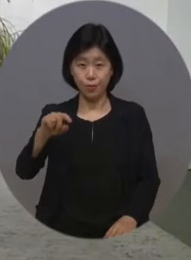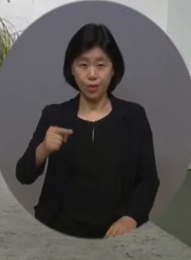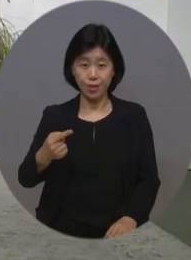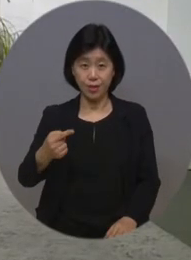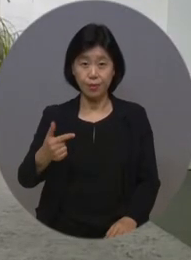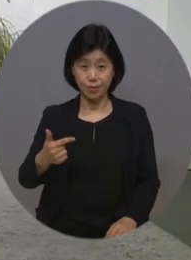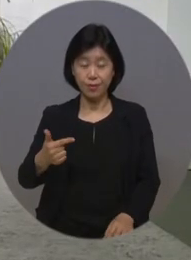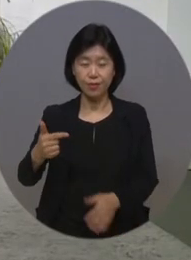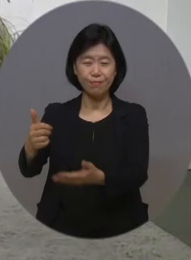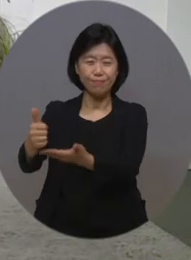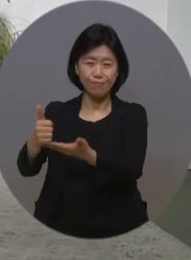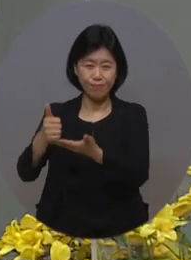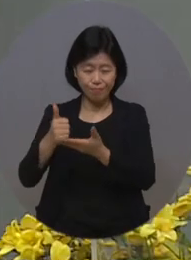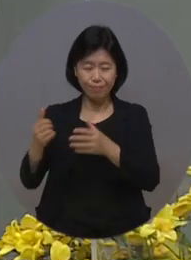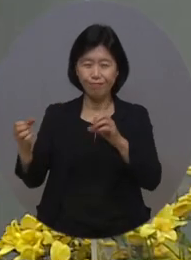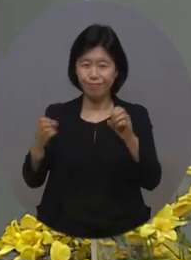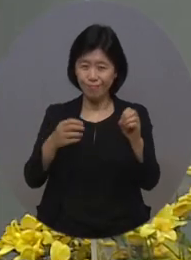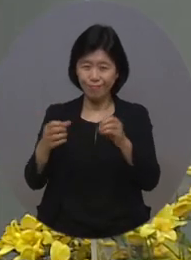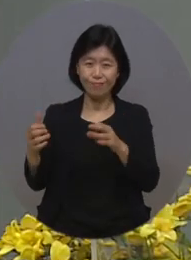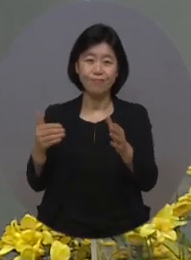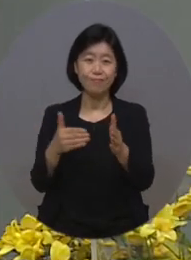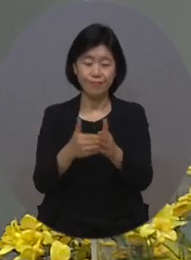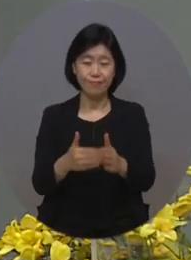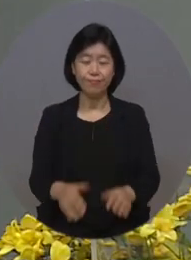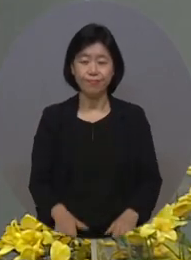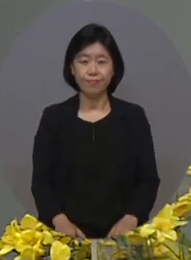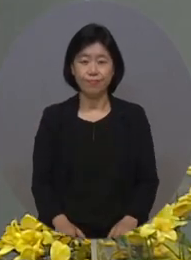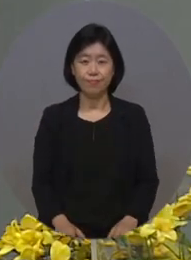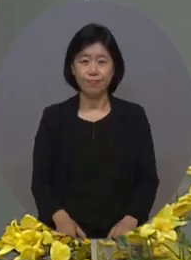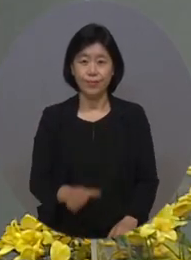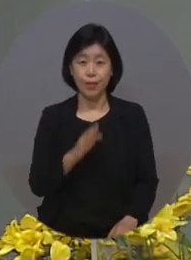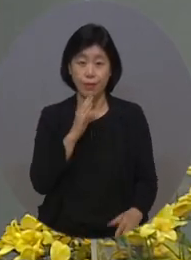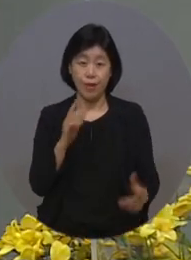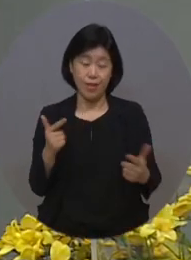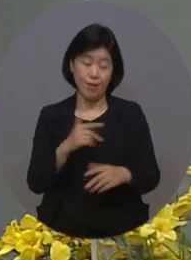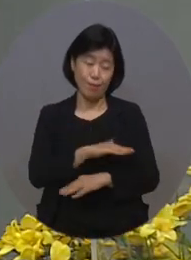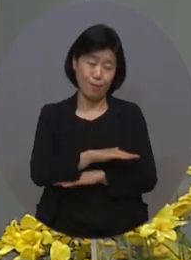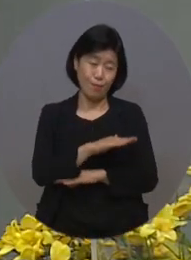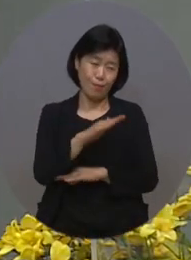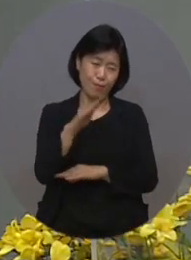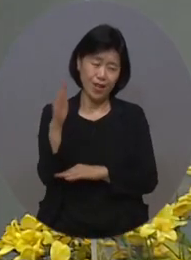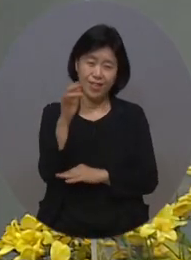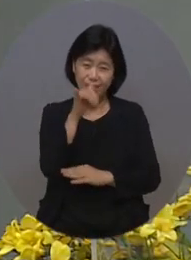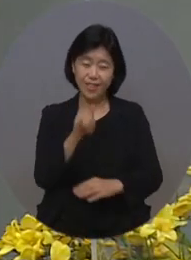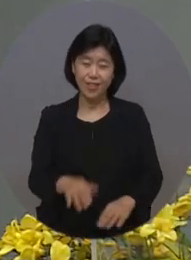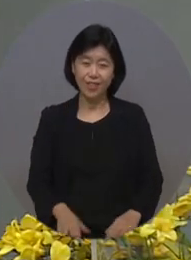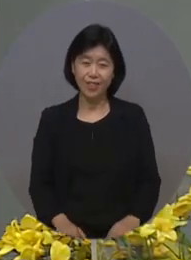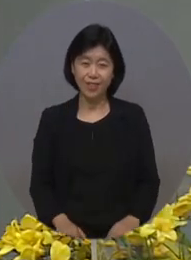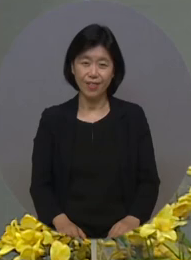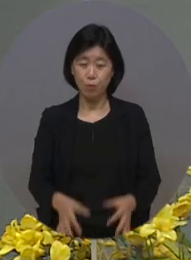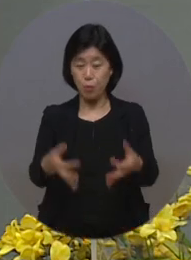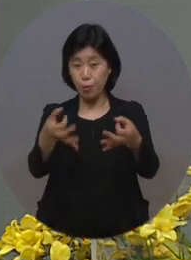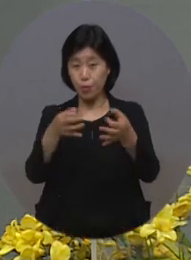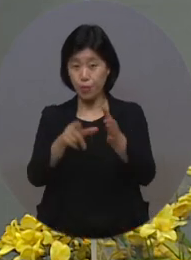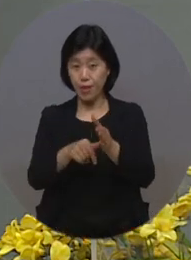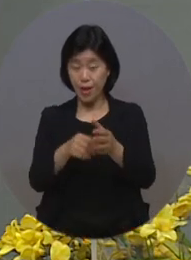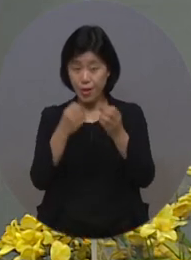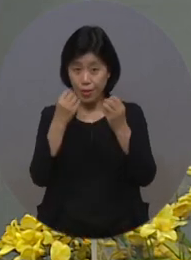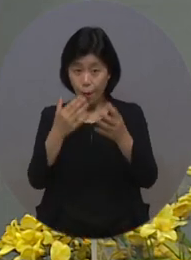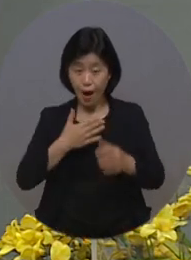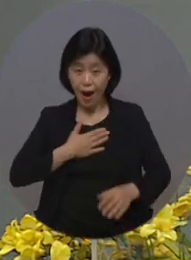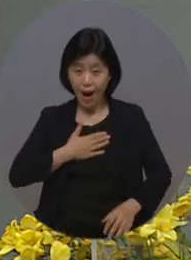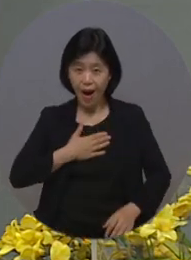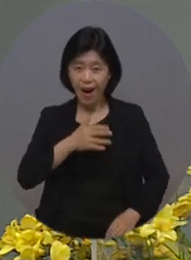모시고 이렇게 이게 나눠 봤는데요 정말 많은 아이 이야기 도 이렇게 새롭게 아시는 분들도 계셨을 것 같아요 예